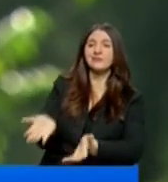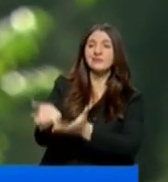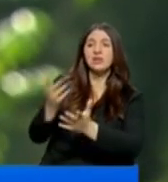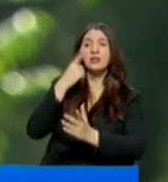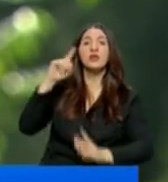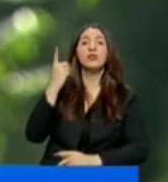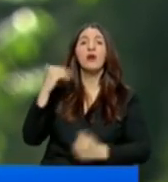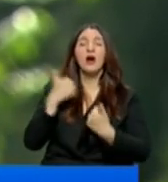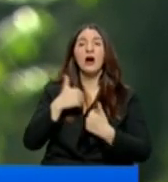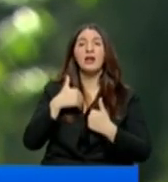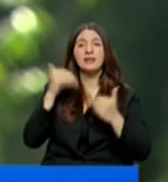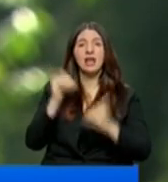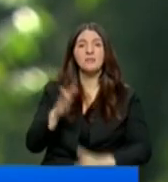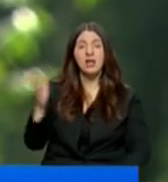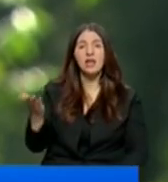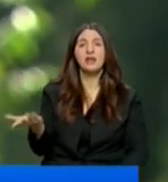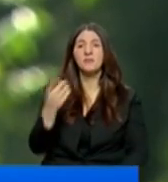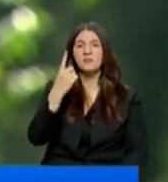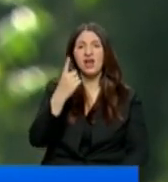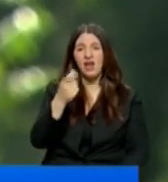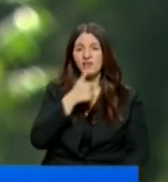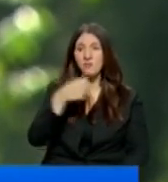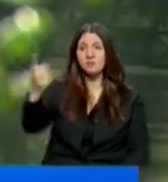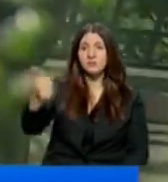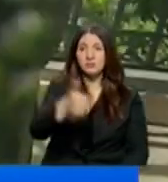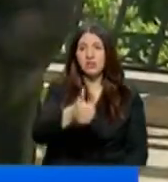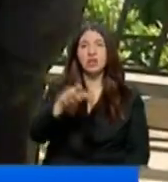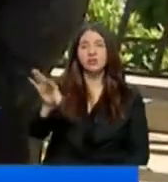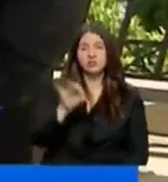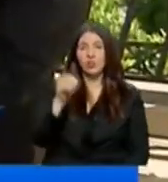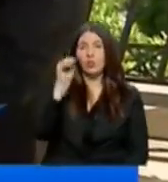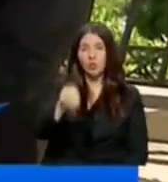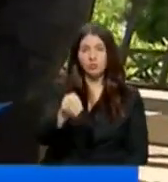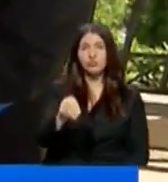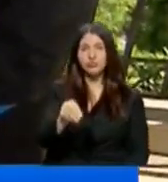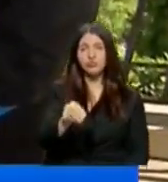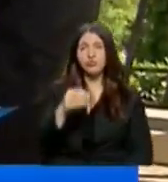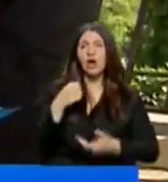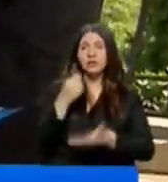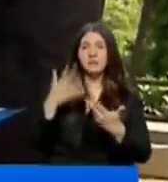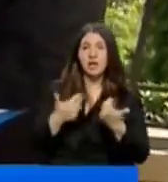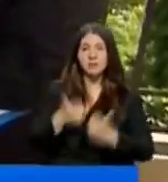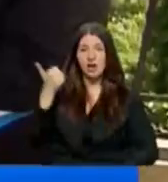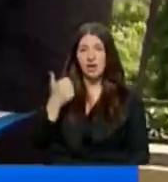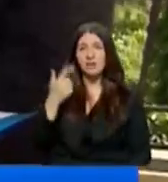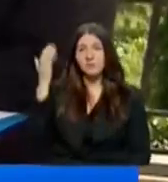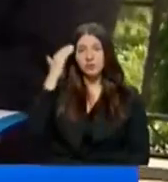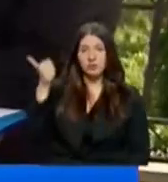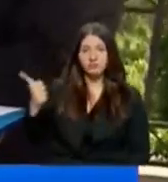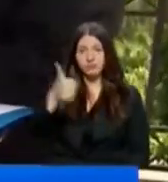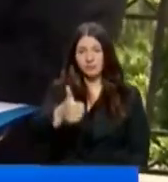devleti yönetemez noktaya gelmeleri. Ya bir tane adam getirmişsiniz, seçmişsiniz, koymuşsunuz Hazine ve Maliye Bakanlığı'nın